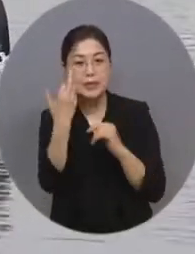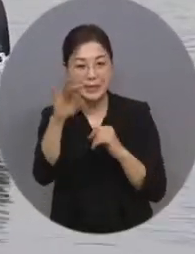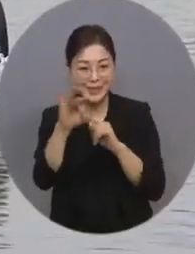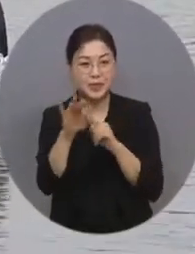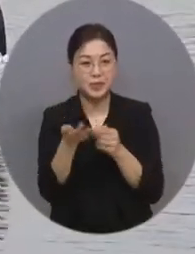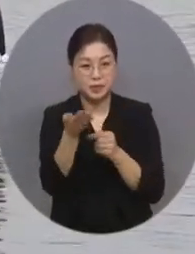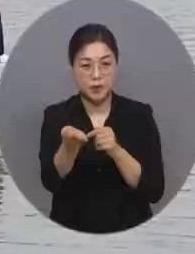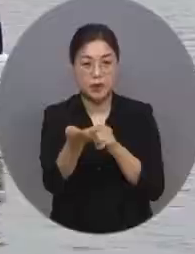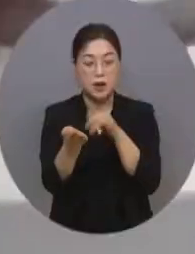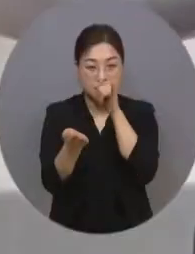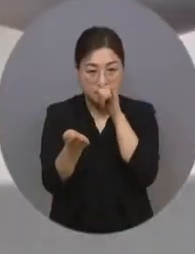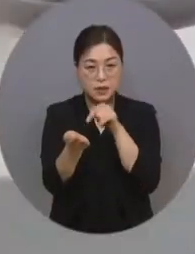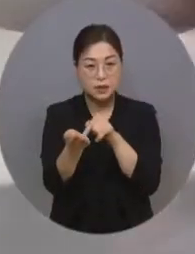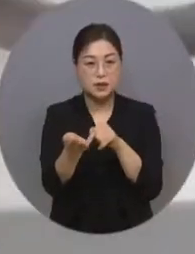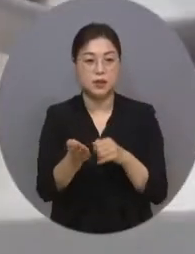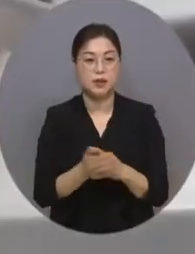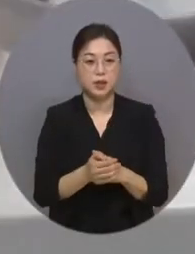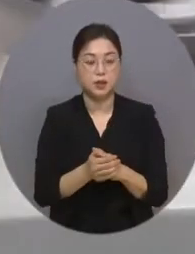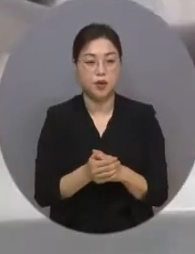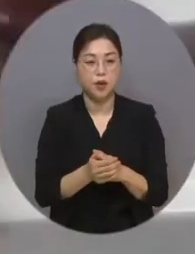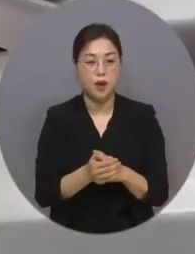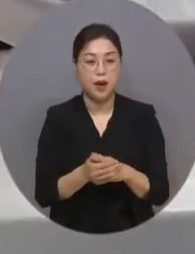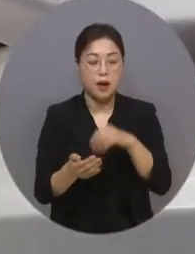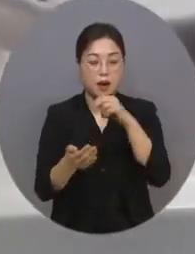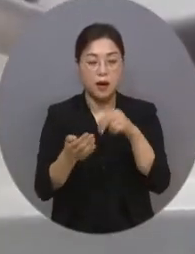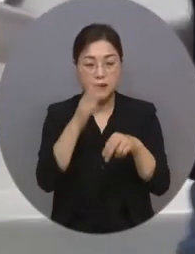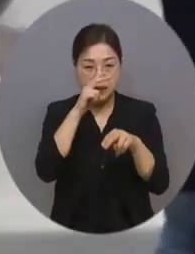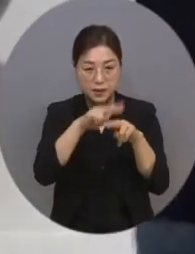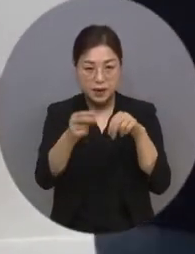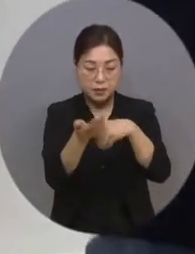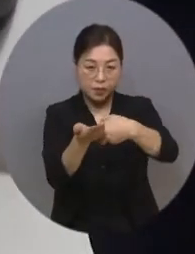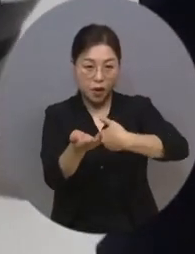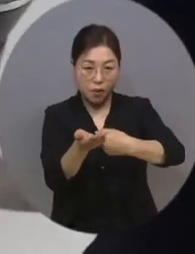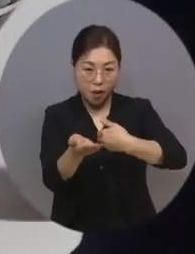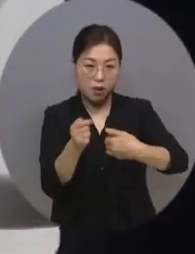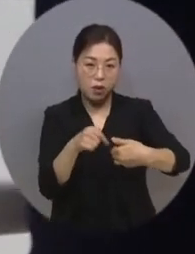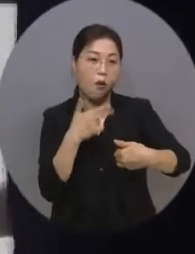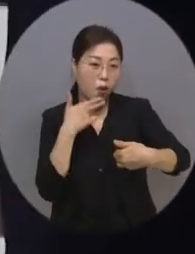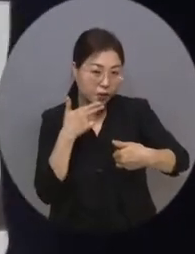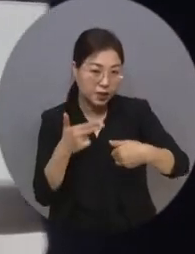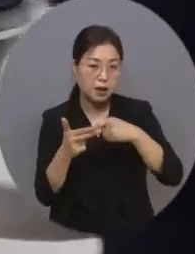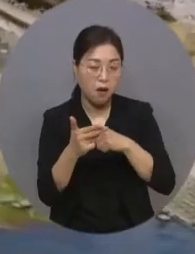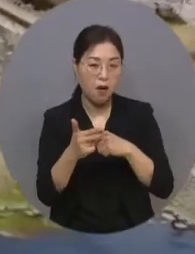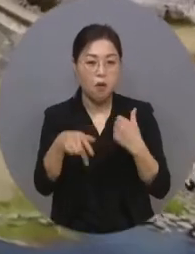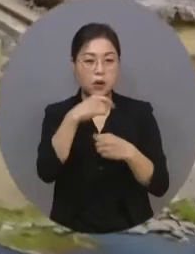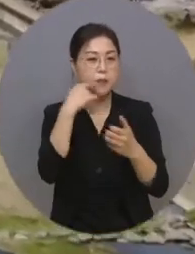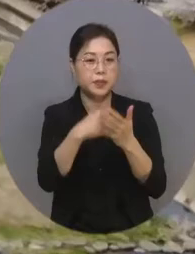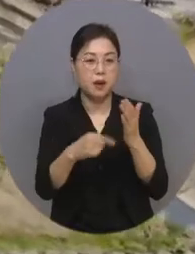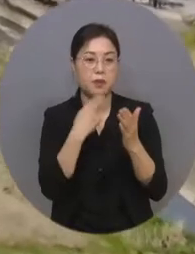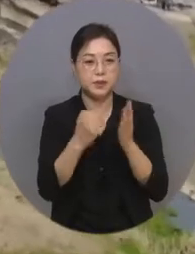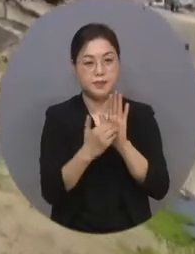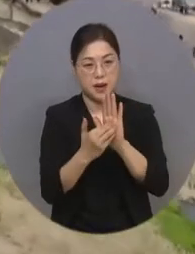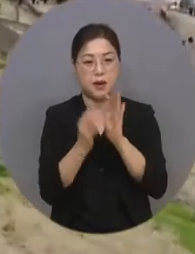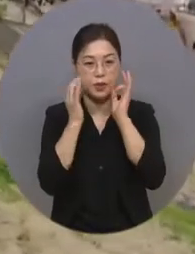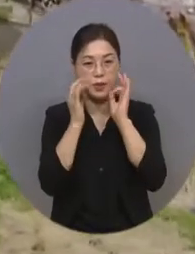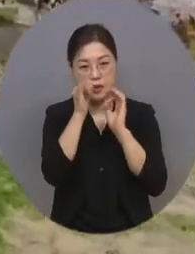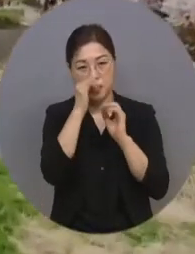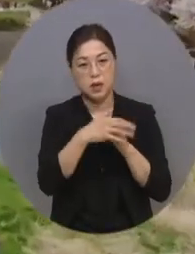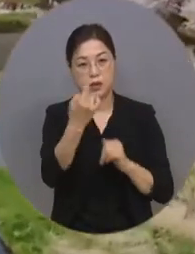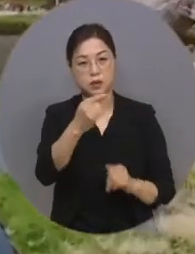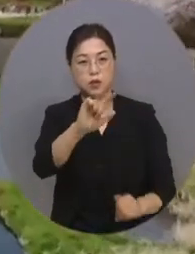유수분리기를 설치해 연료 유출에 의한 환경오염 예방에도 주의를 기울였습니다 1618년